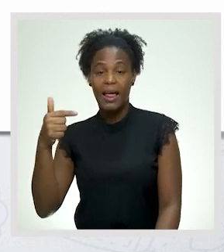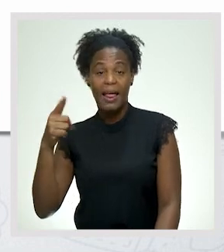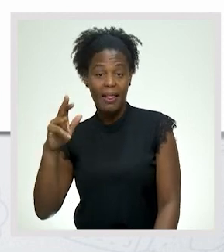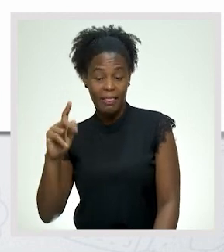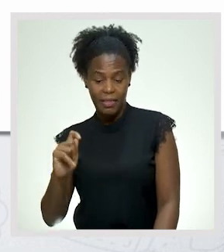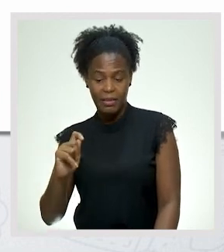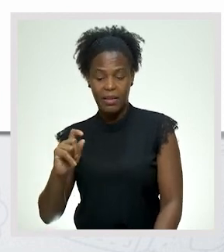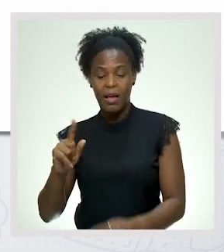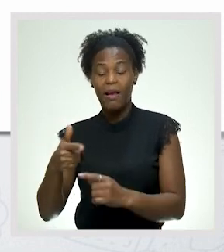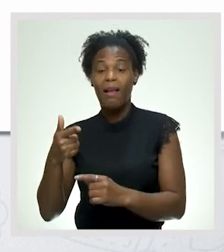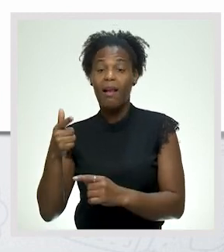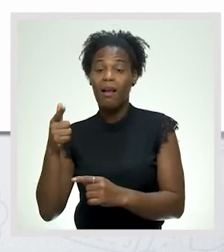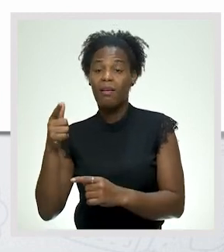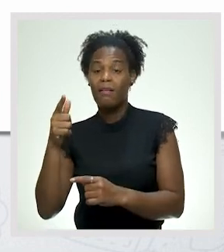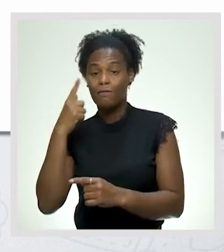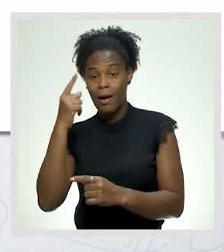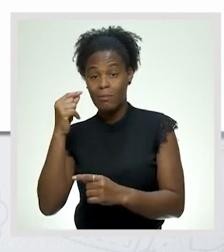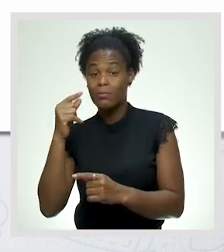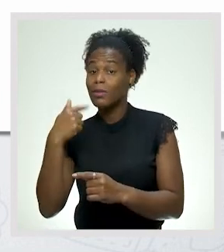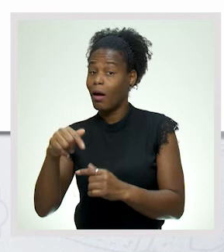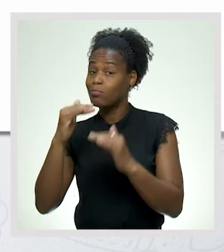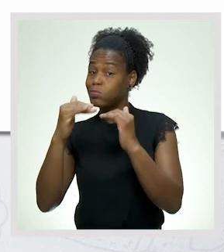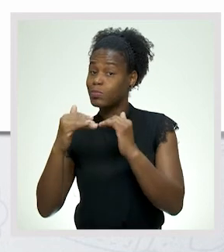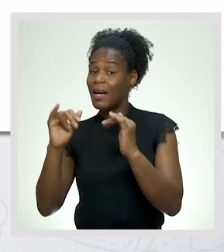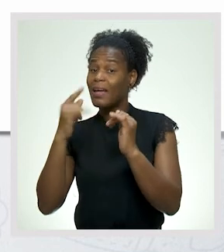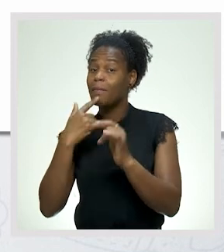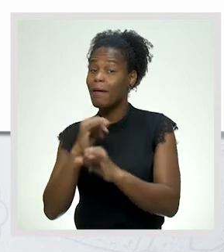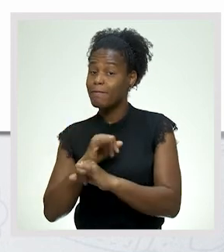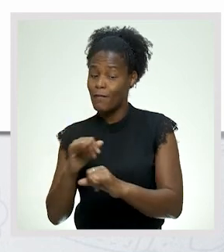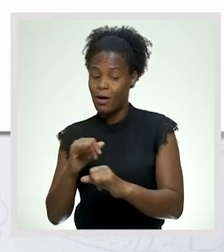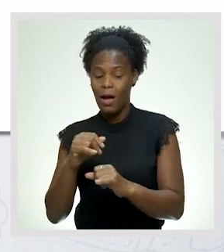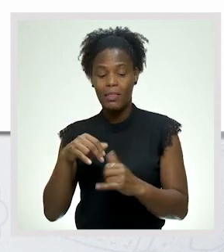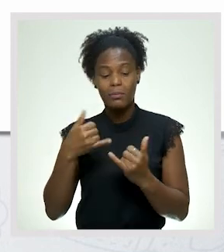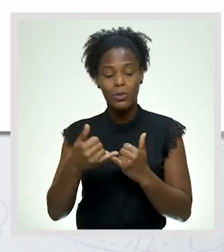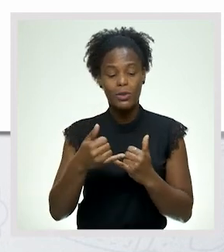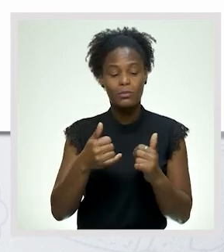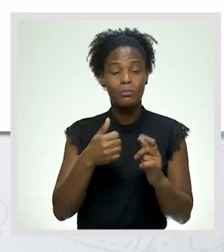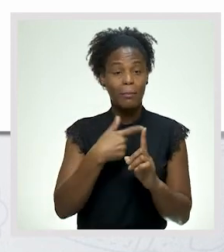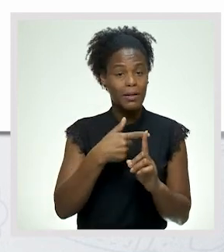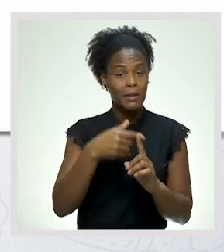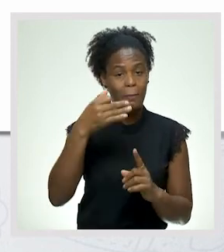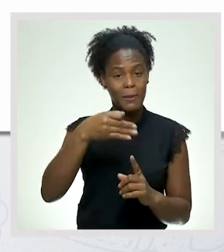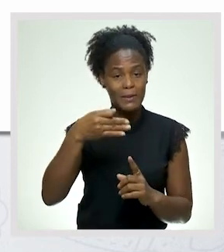l'imparfait plus le participe passé. C'est bon?